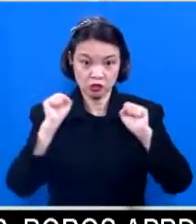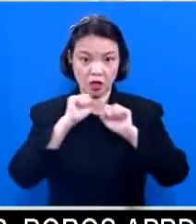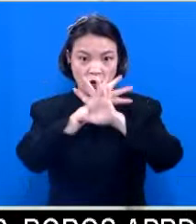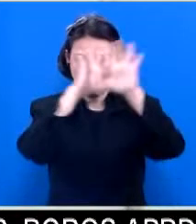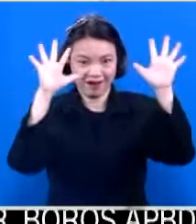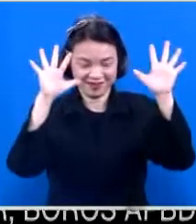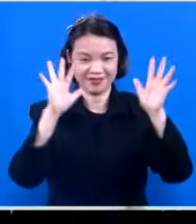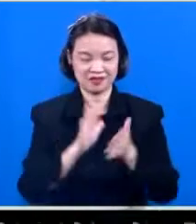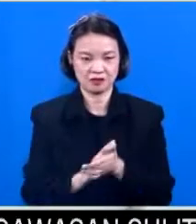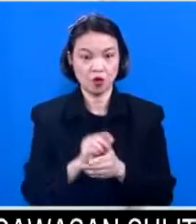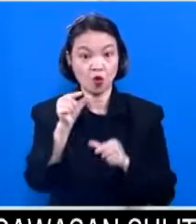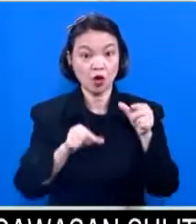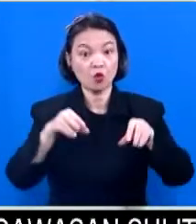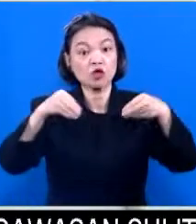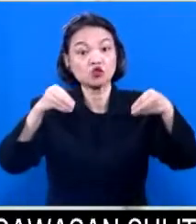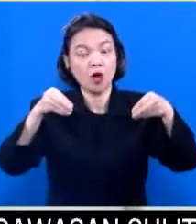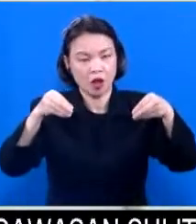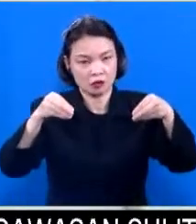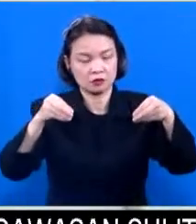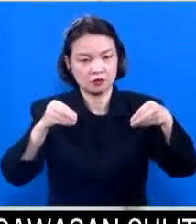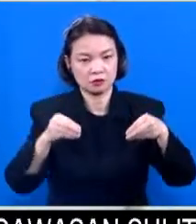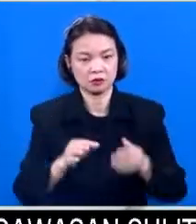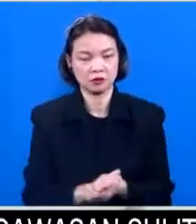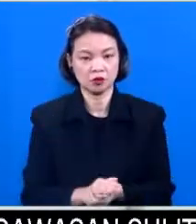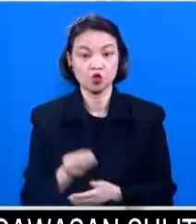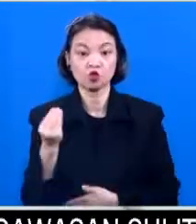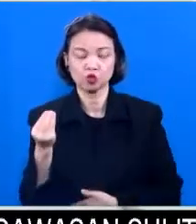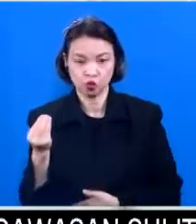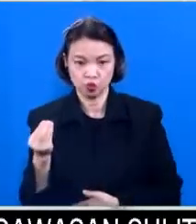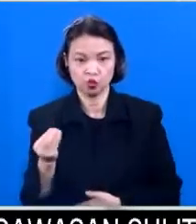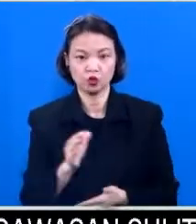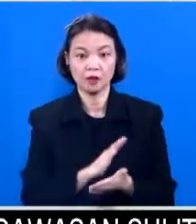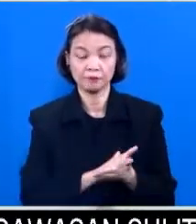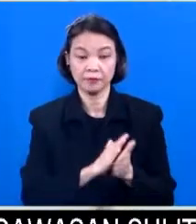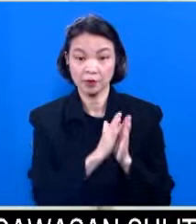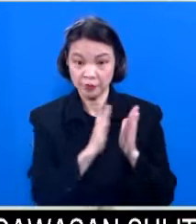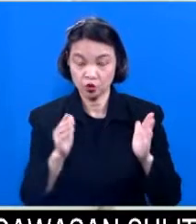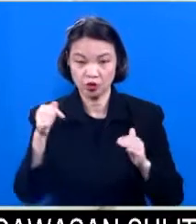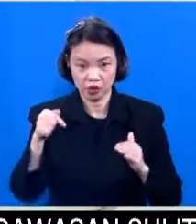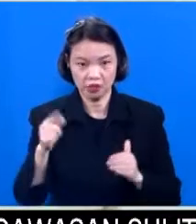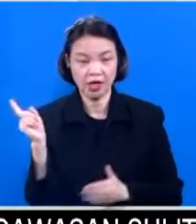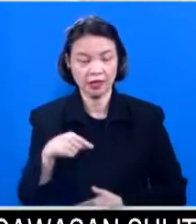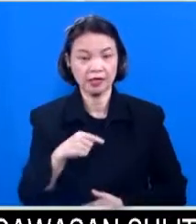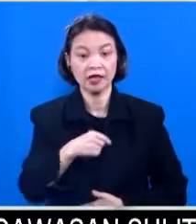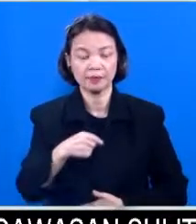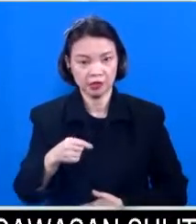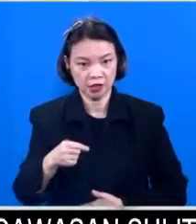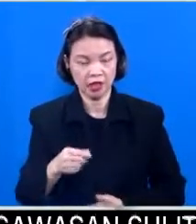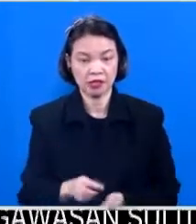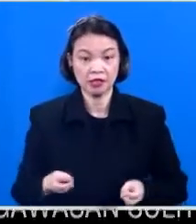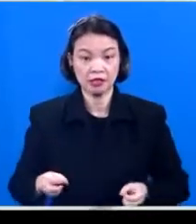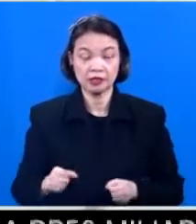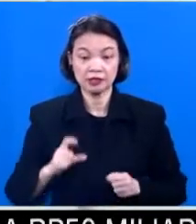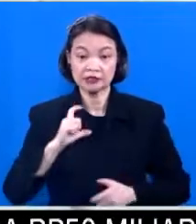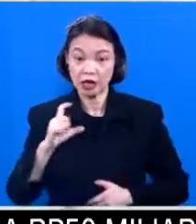memang pedagang-pedagang ini tunggu sambil menunggu seminggu ini dari kementerian teknisnya bagaimana ya kita